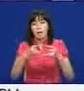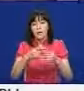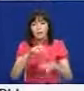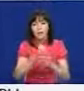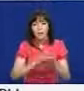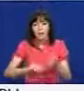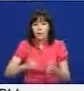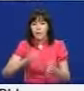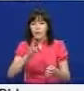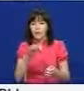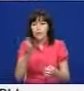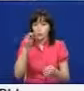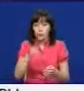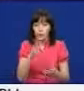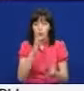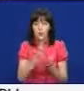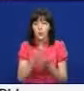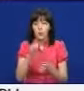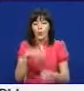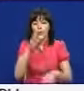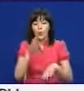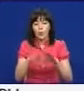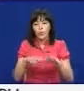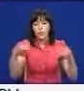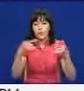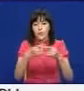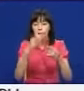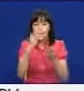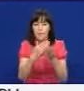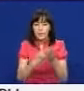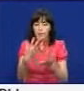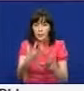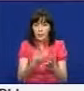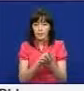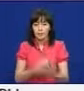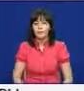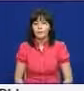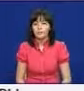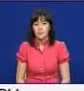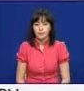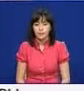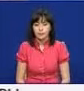тілшісі Кенжехан Дүйсенбі де бар. Ол үздік телеарна бағдарламасы номинациясын иемденді.